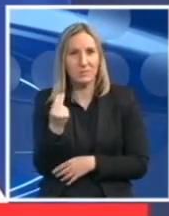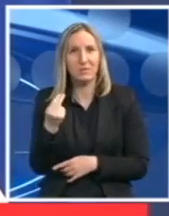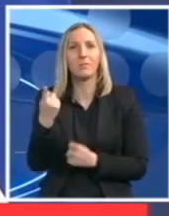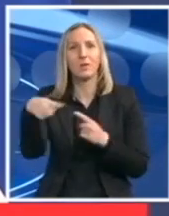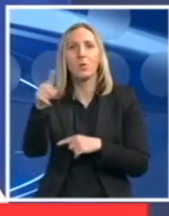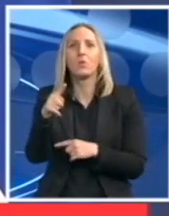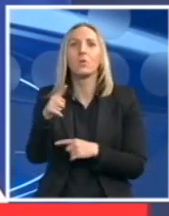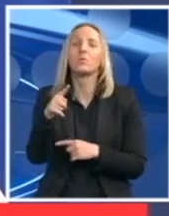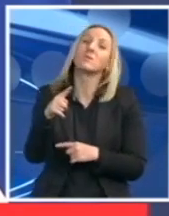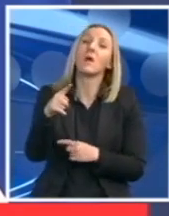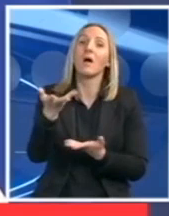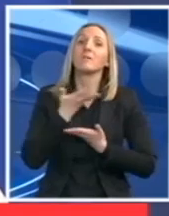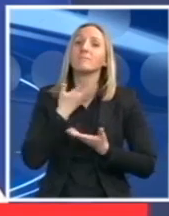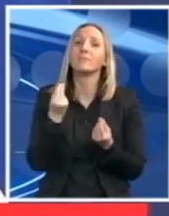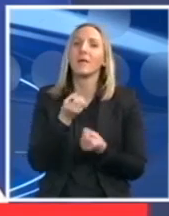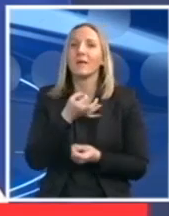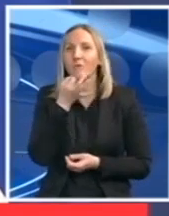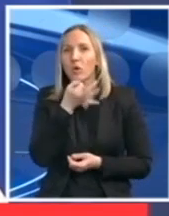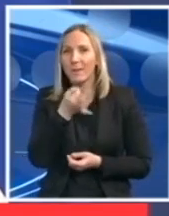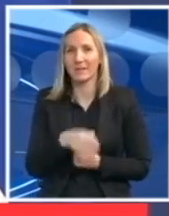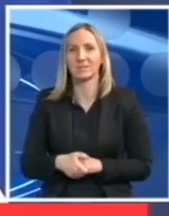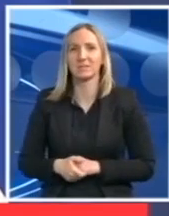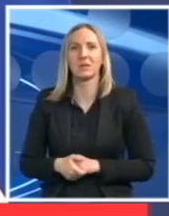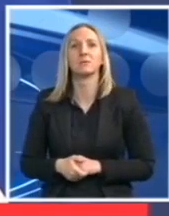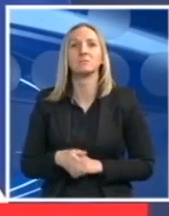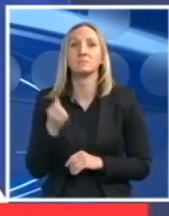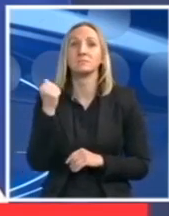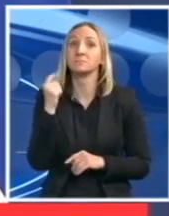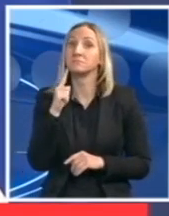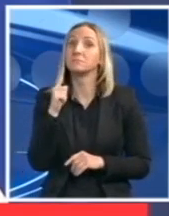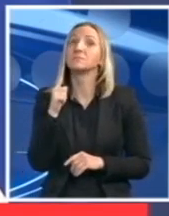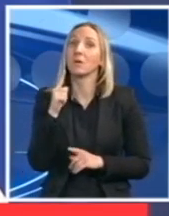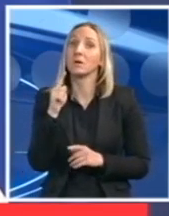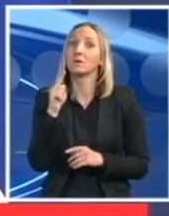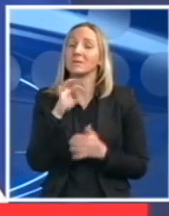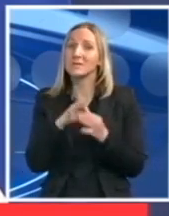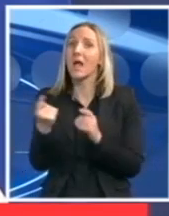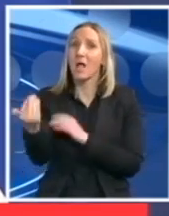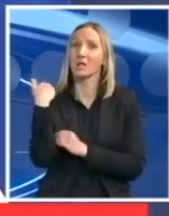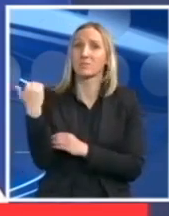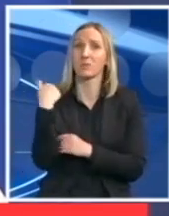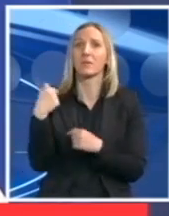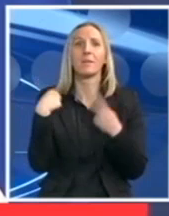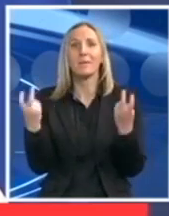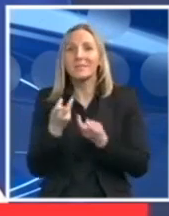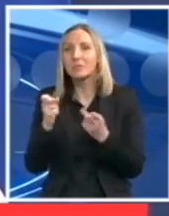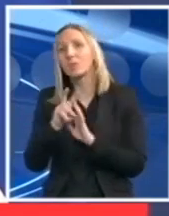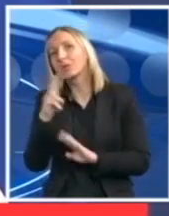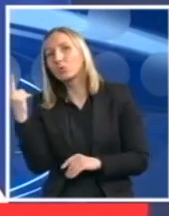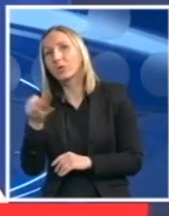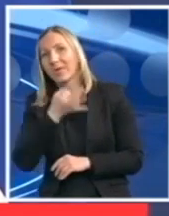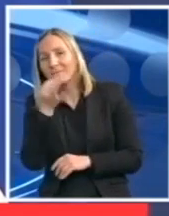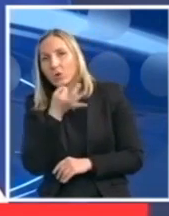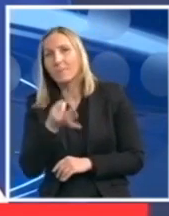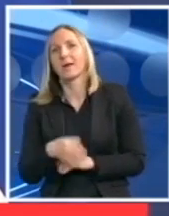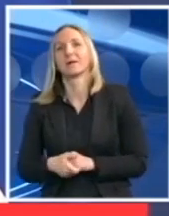dobijete informacije. Ne tako, retko nas i podstaknete da tražimo neke druge